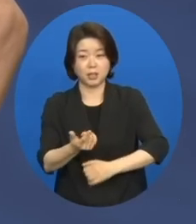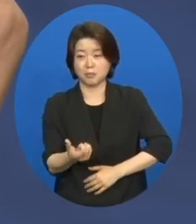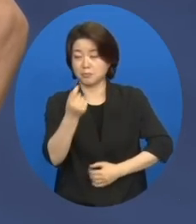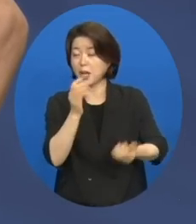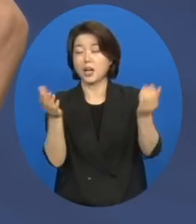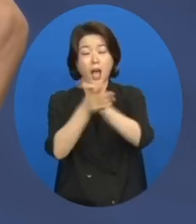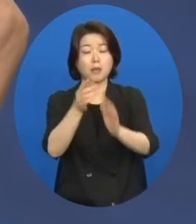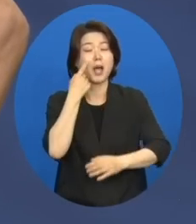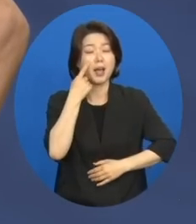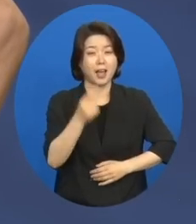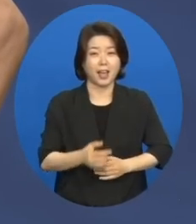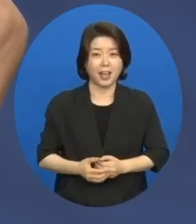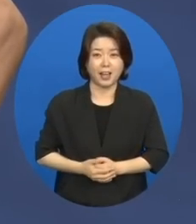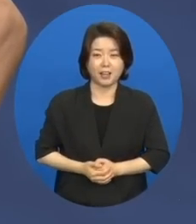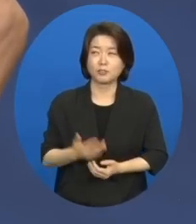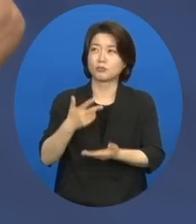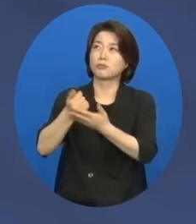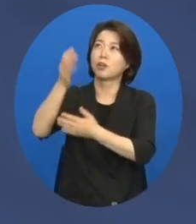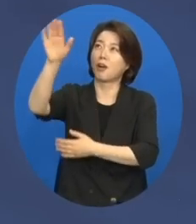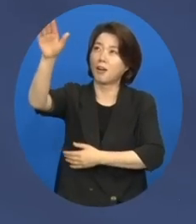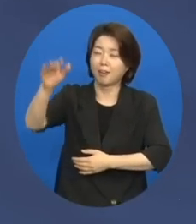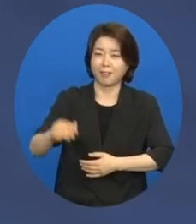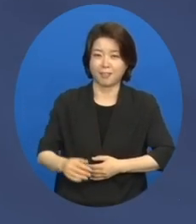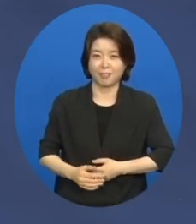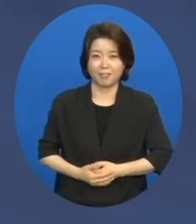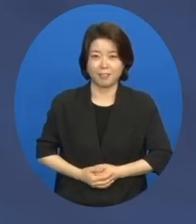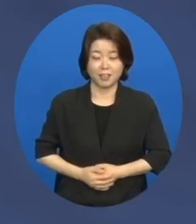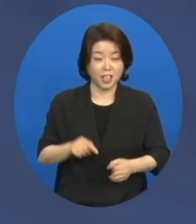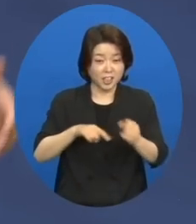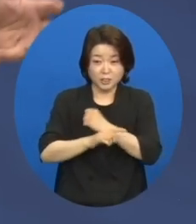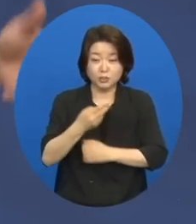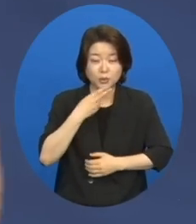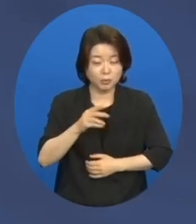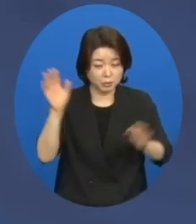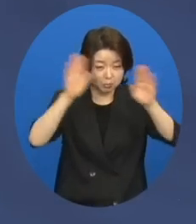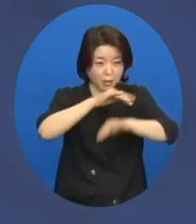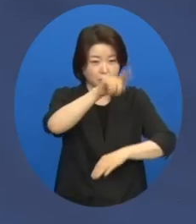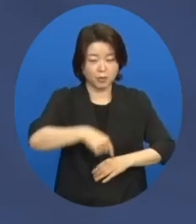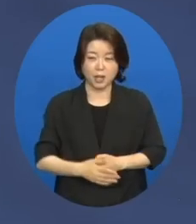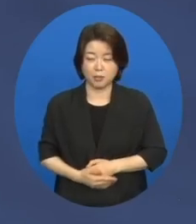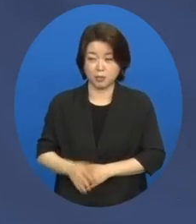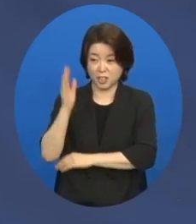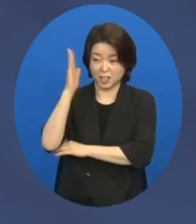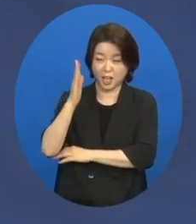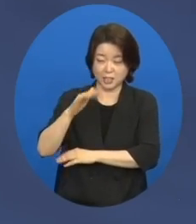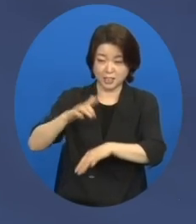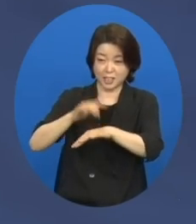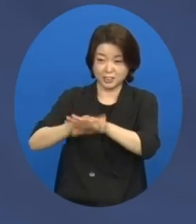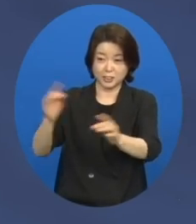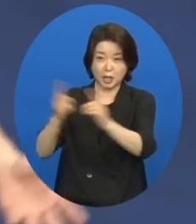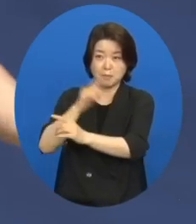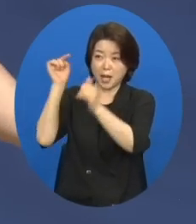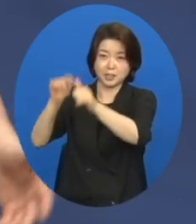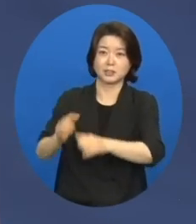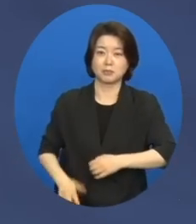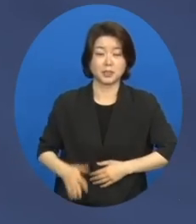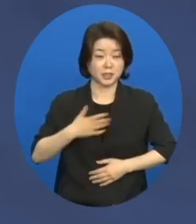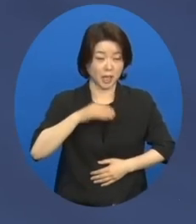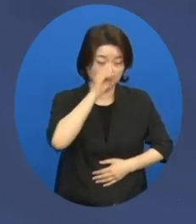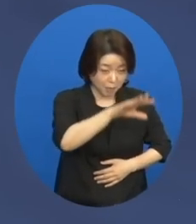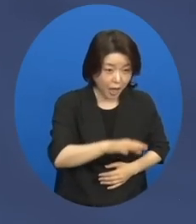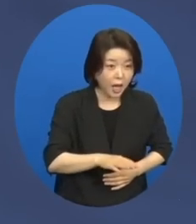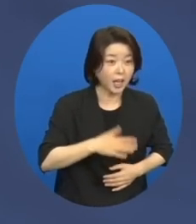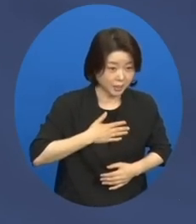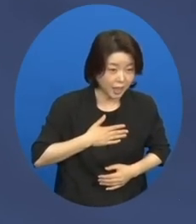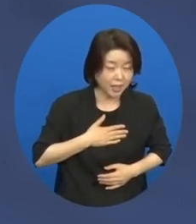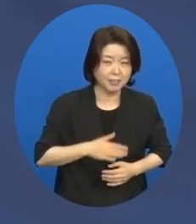하세요? 주여 아니 까닭 없이 밤에 나와가지고 강사 보르장머리 고치려고 그렇게 하지 마시라고 내가 지금 말씀드리는 거예요.